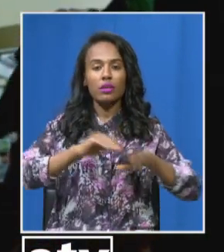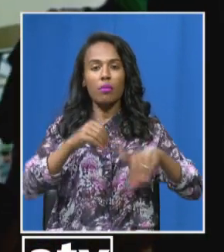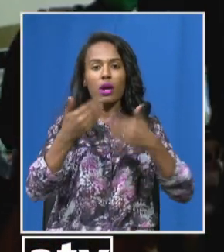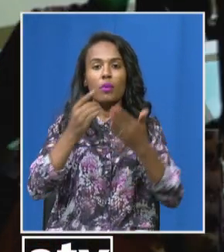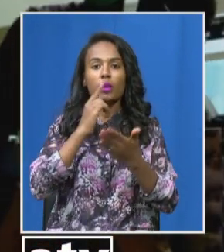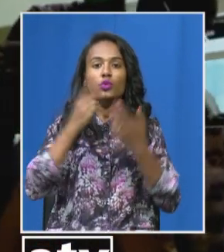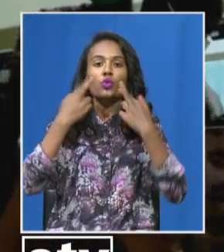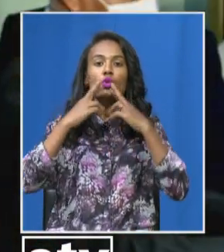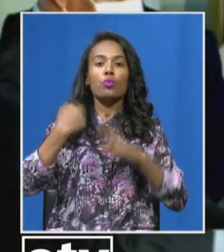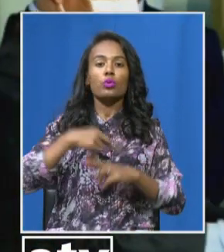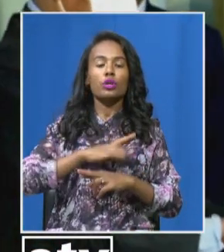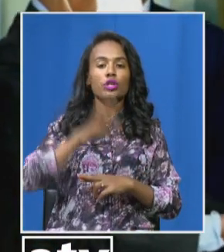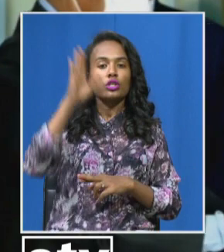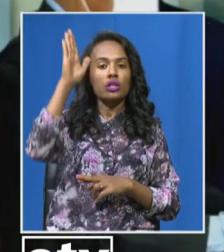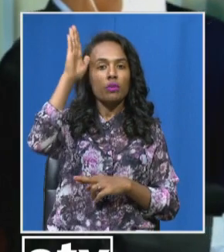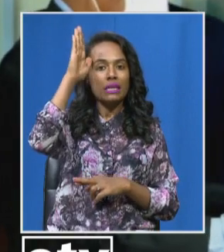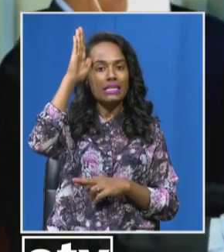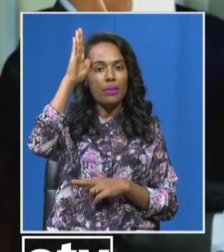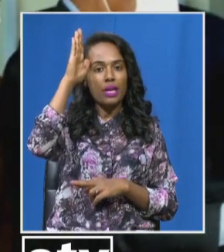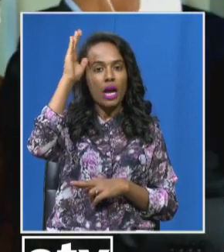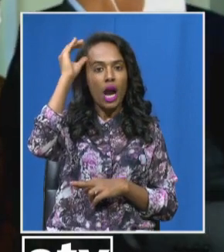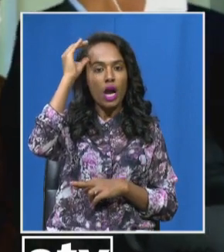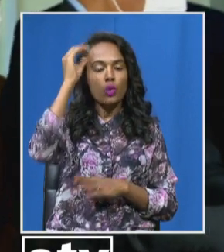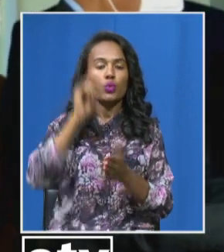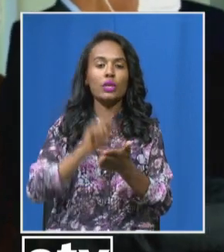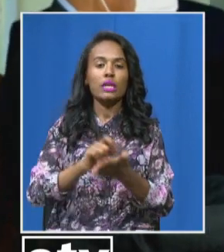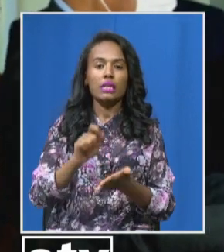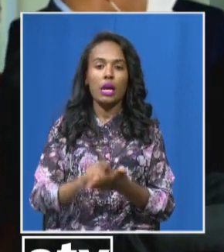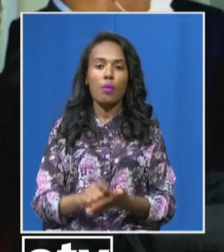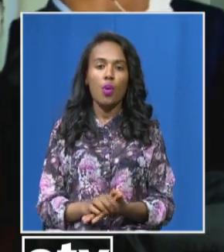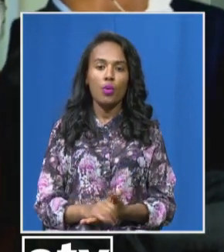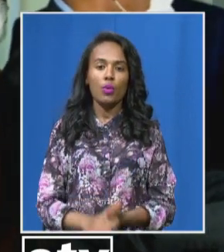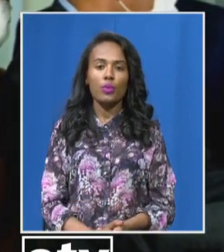ነው ሪፖርተራችን ገብረ እግዚአብሔር ኃይሉ የዘገበው።